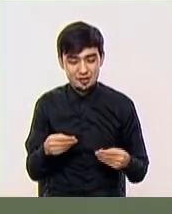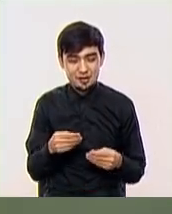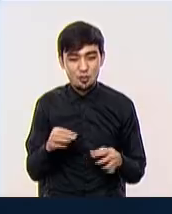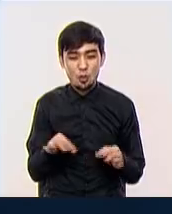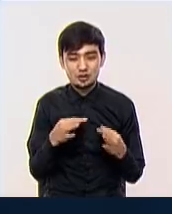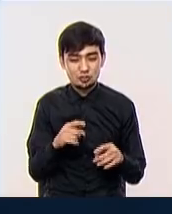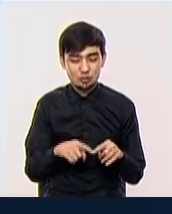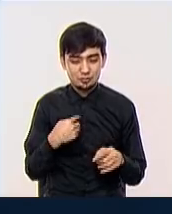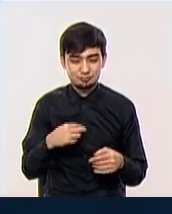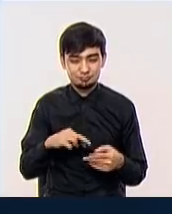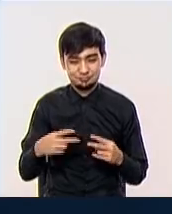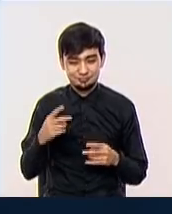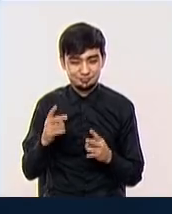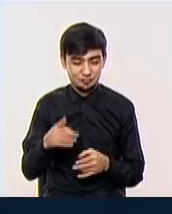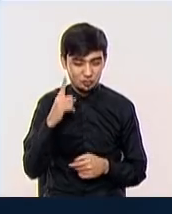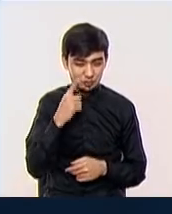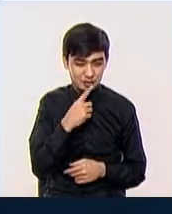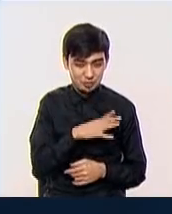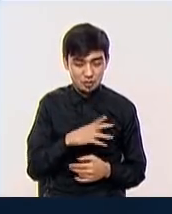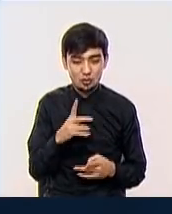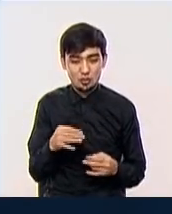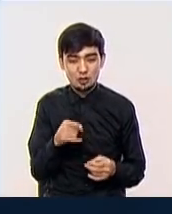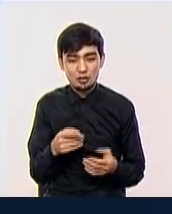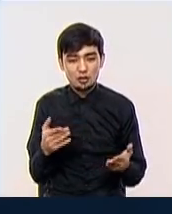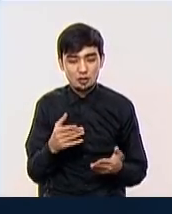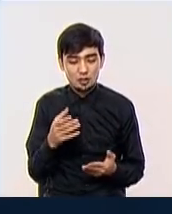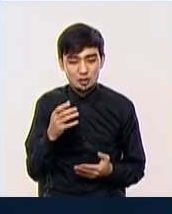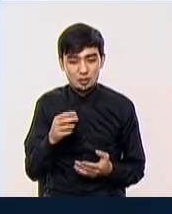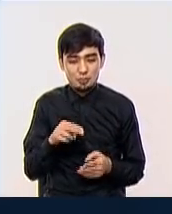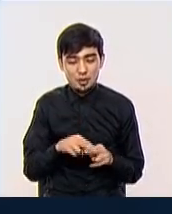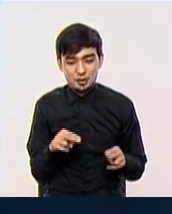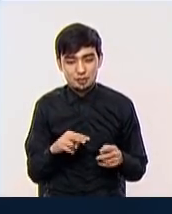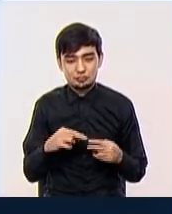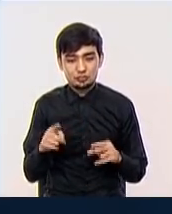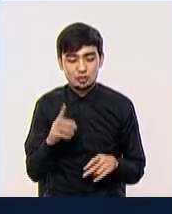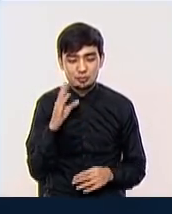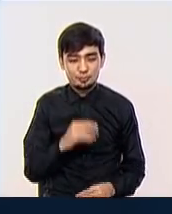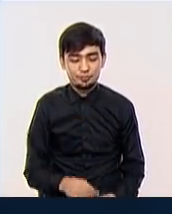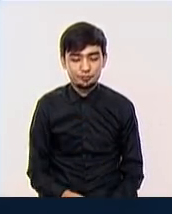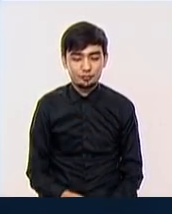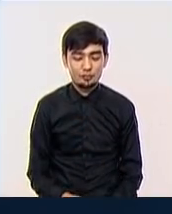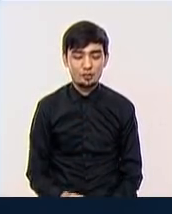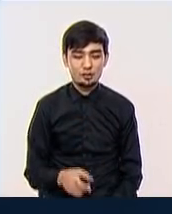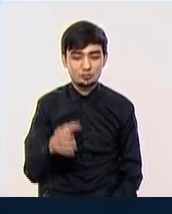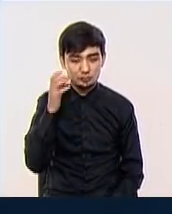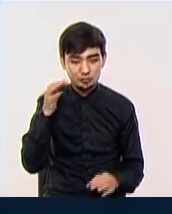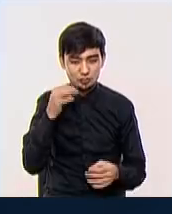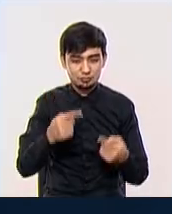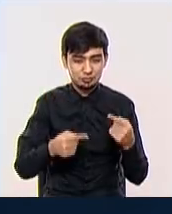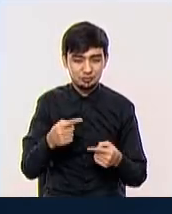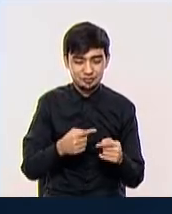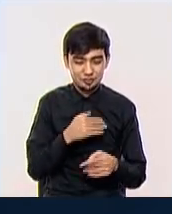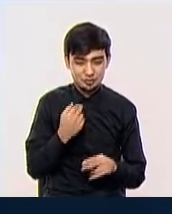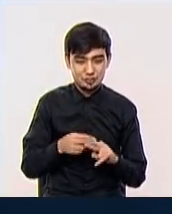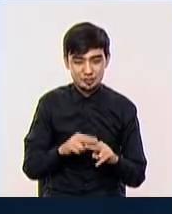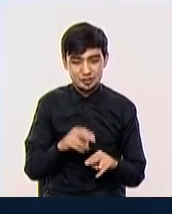береді? Саяси бәсекелестік. Мысалға, таза тең саяси бәсекелестік